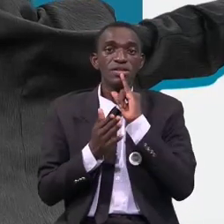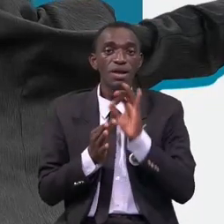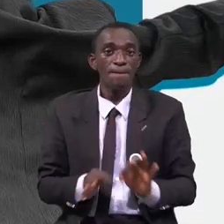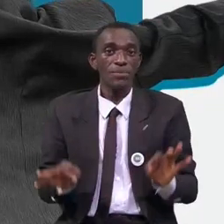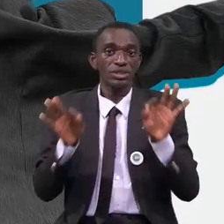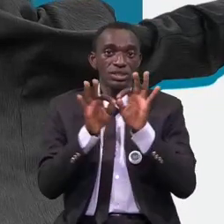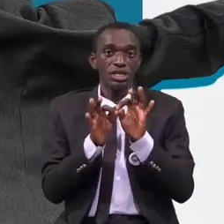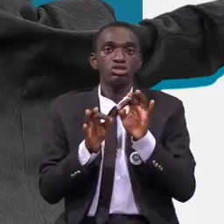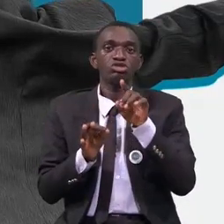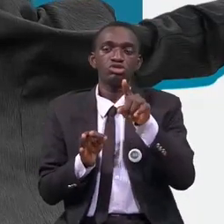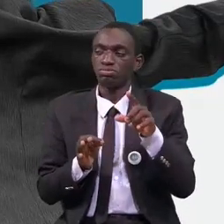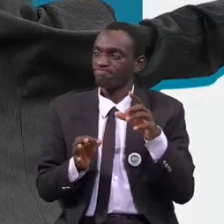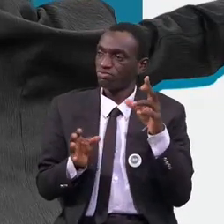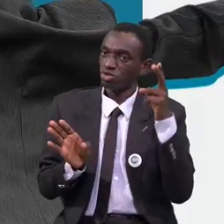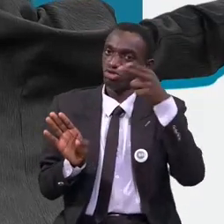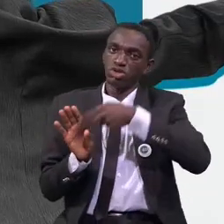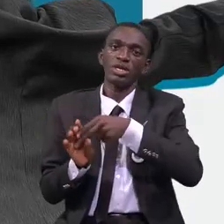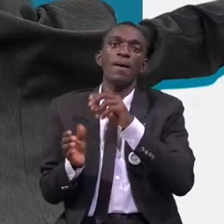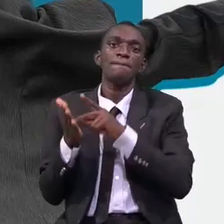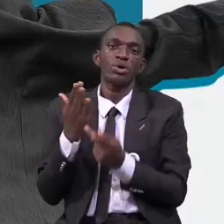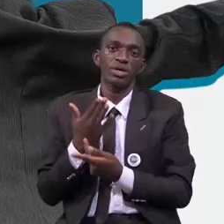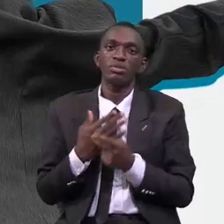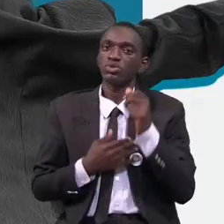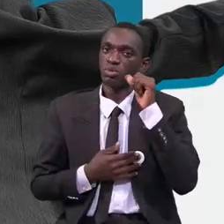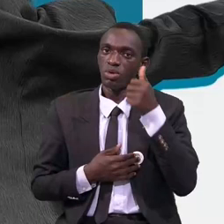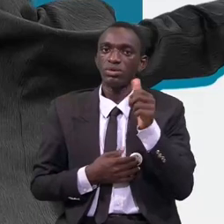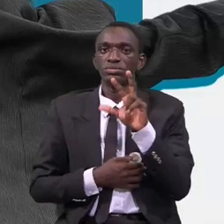aujour'huette pour il est ce